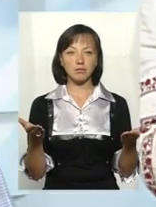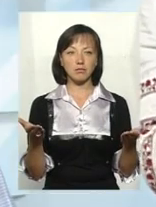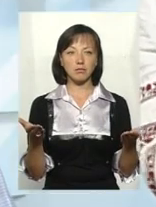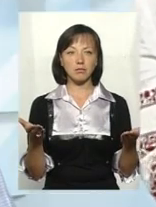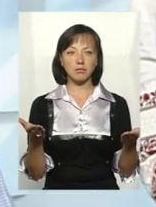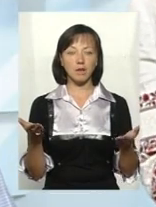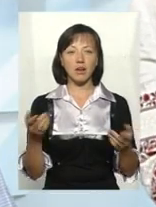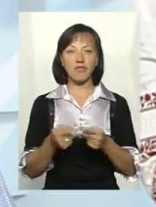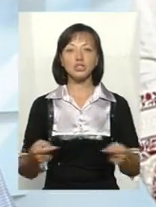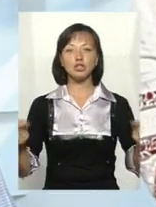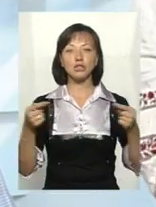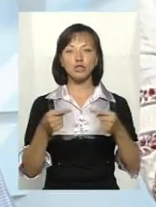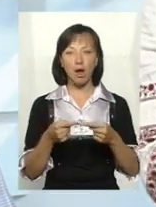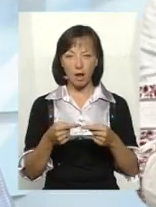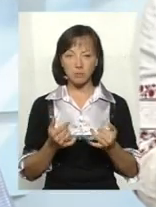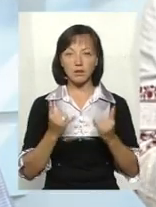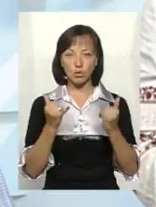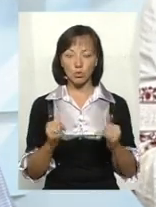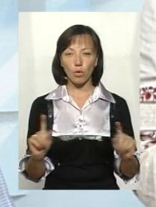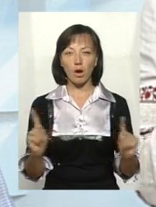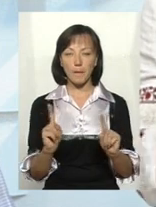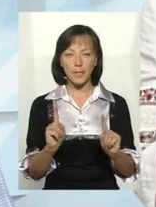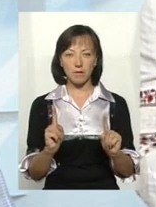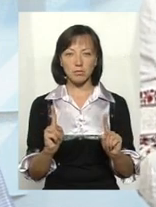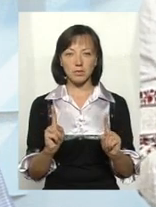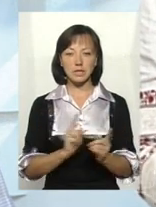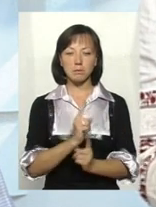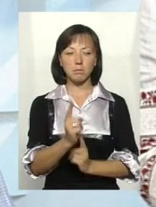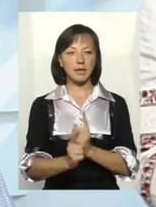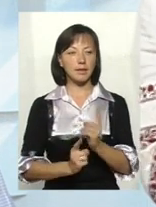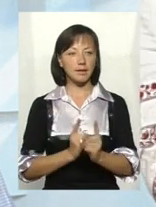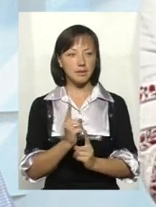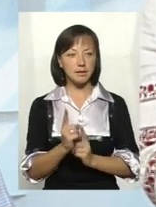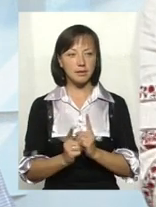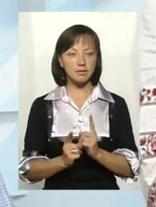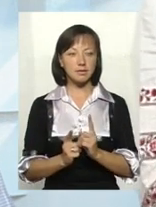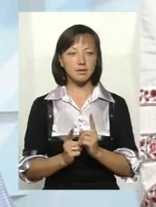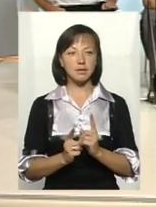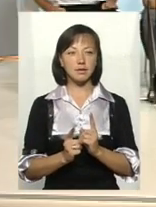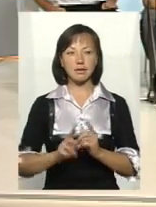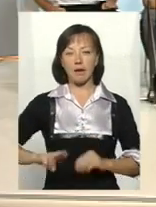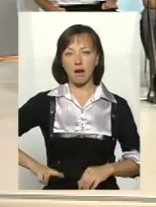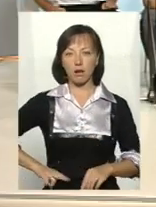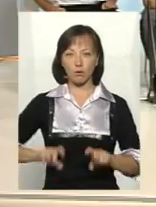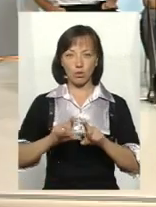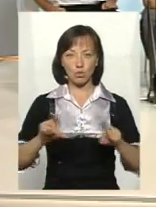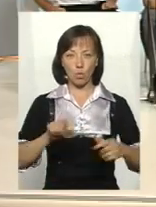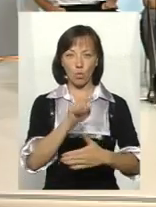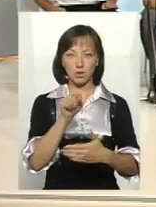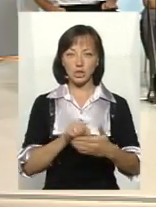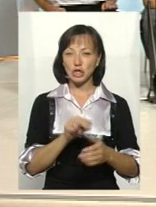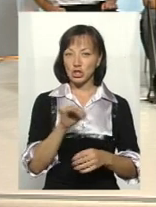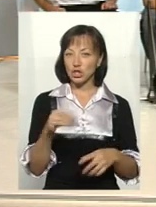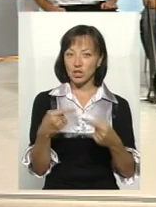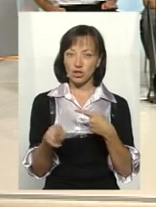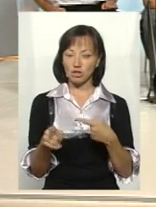став визначальним для того, аби змінити обличчя директора школи? Чи, можливо,